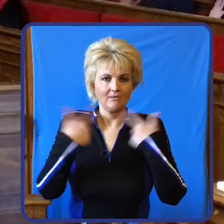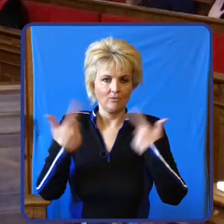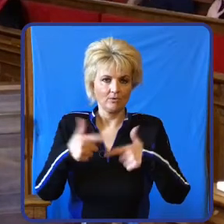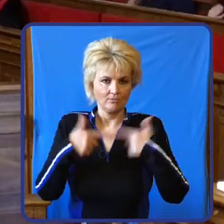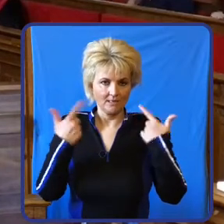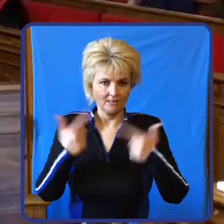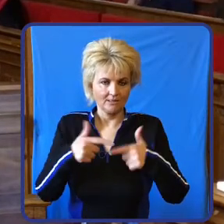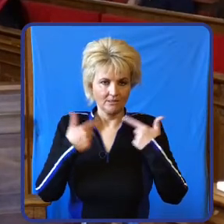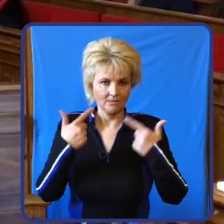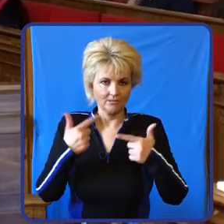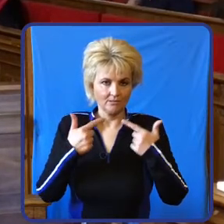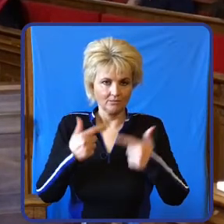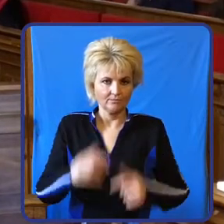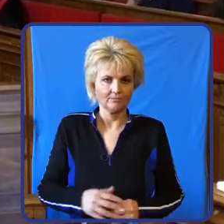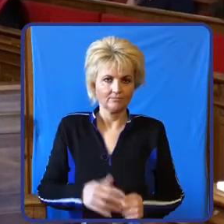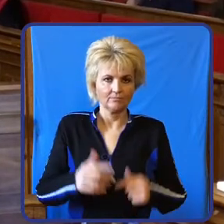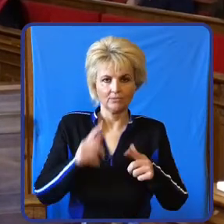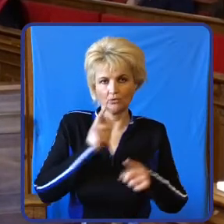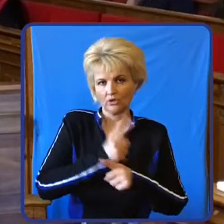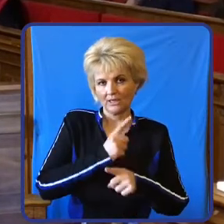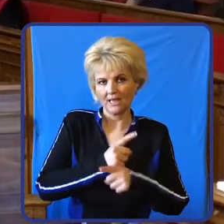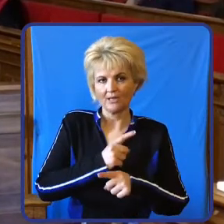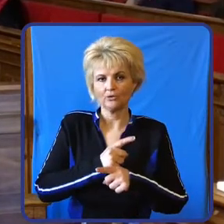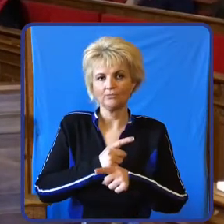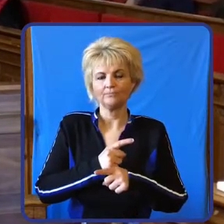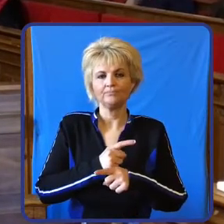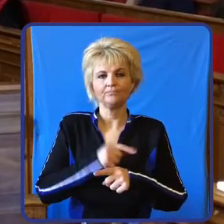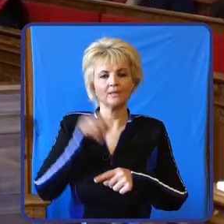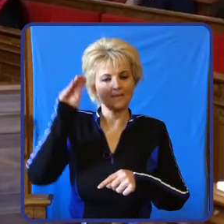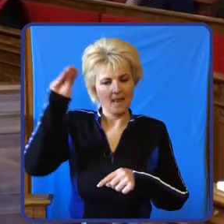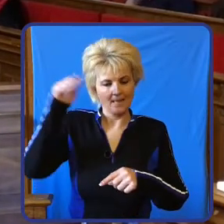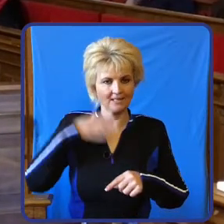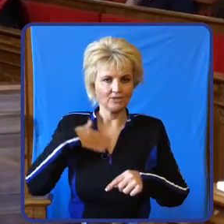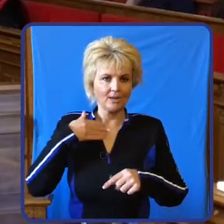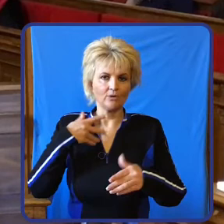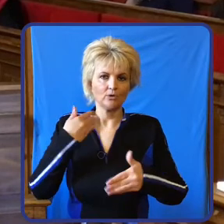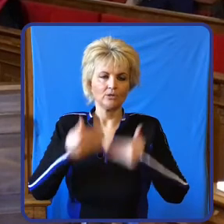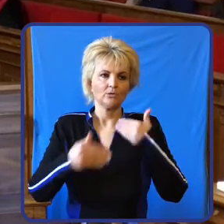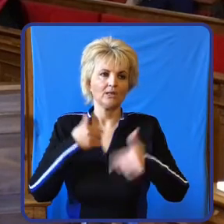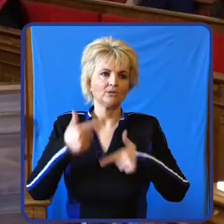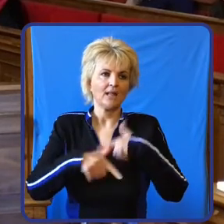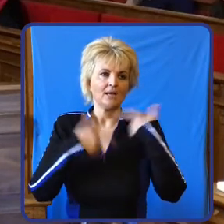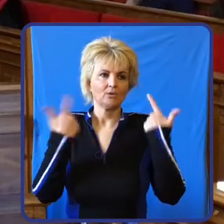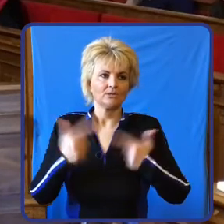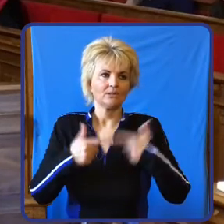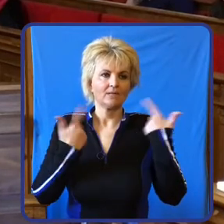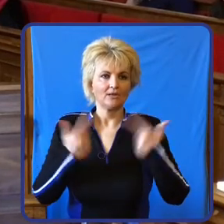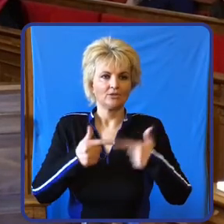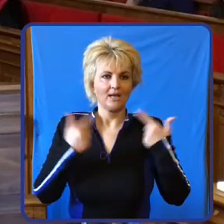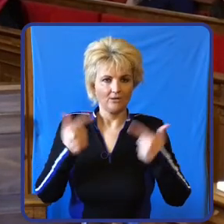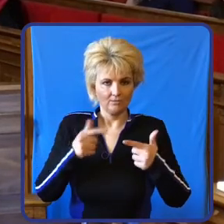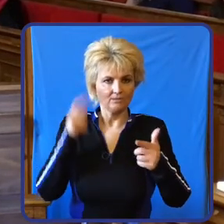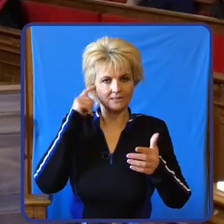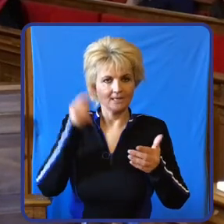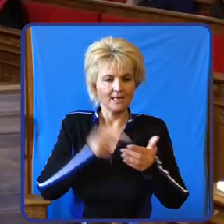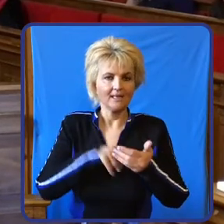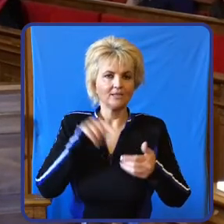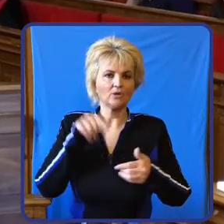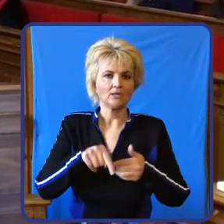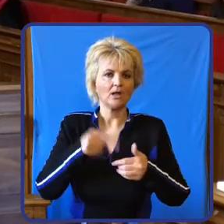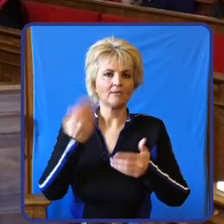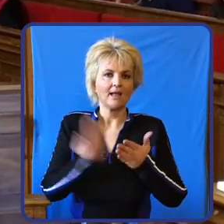későbbi módosításait. Jelen jelentésünk a közgyűlés tájékoztatására szolgál, és